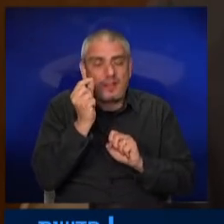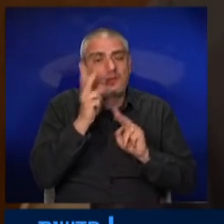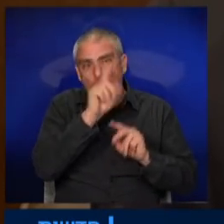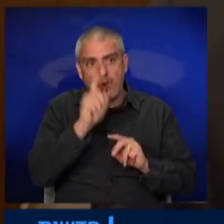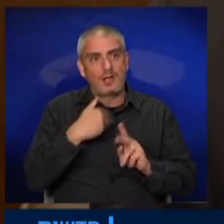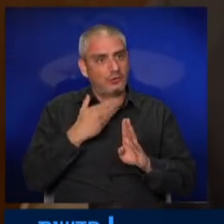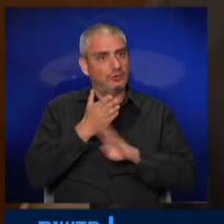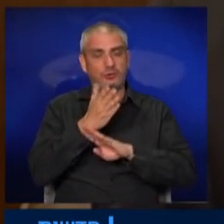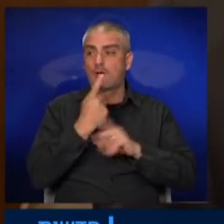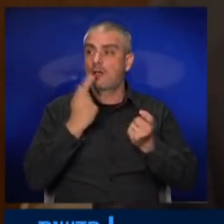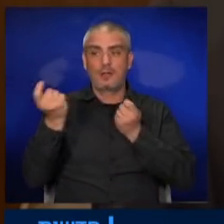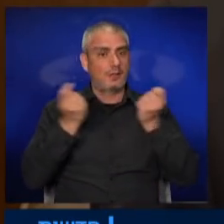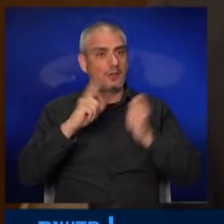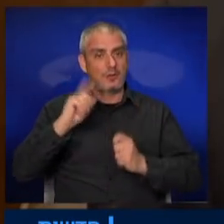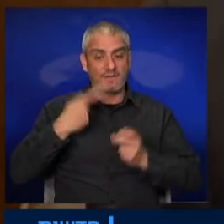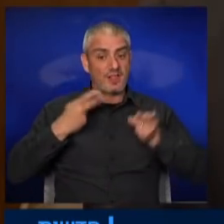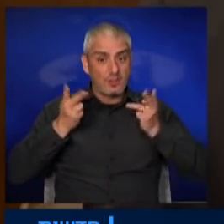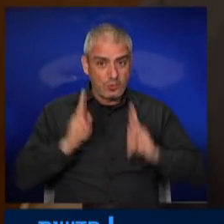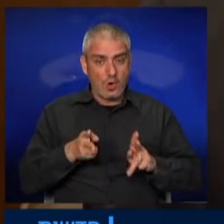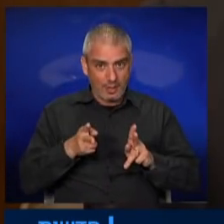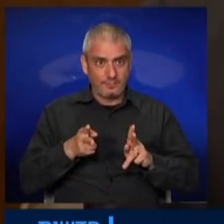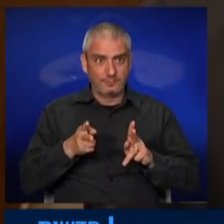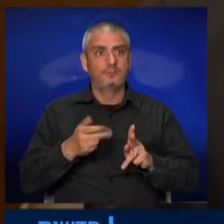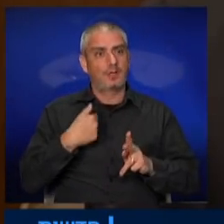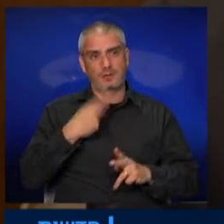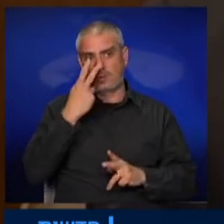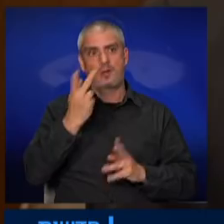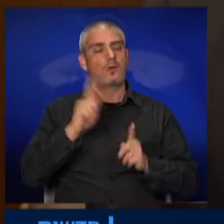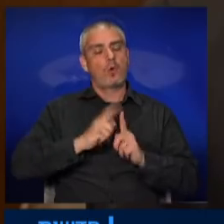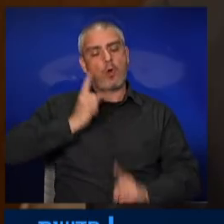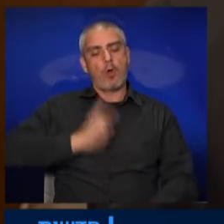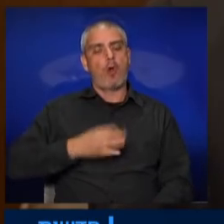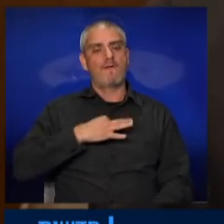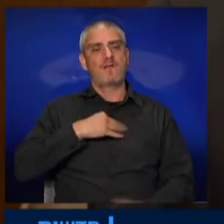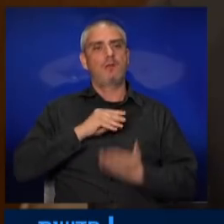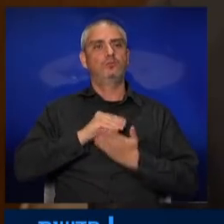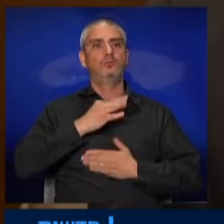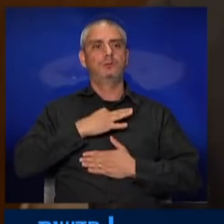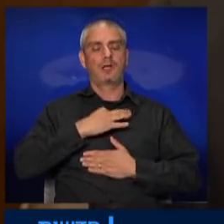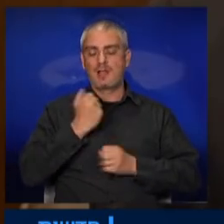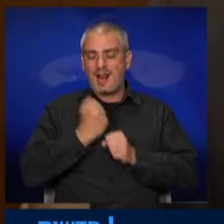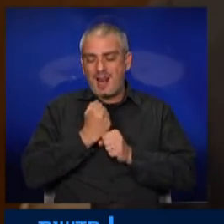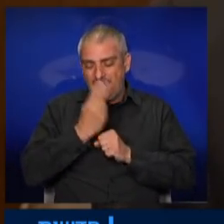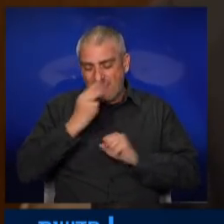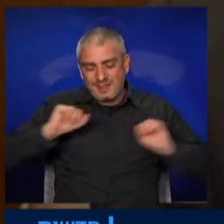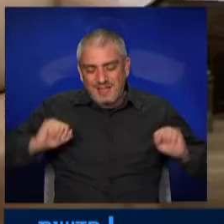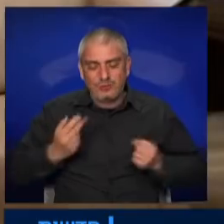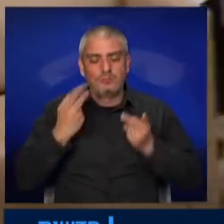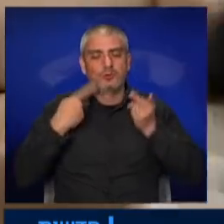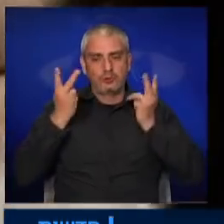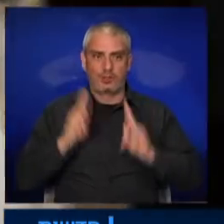הגישה לכל הצדדים ואת היכולת, אני רואה זאת כחובתנו המוסרית לעשות כל